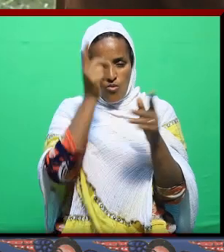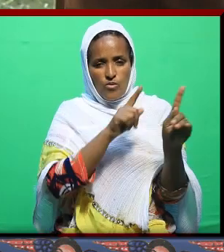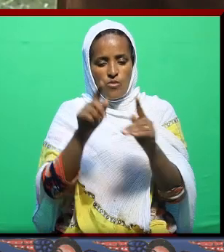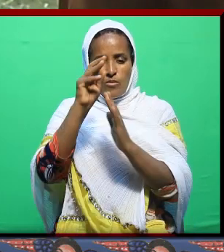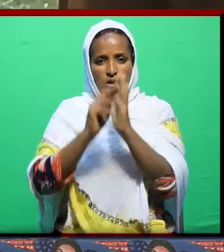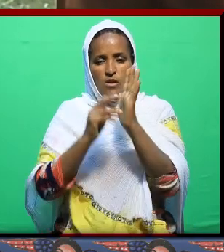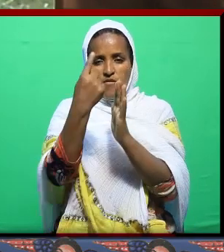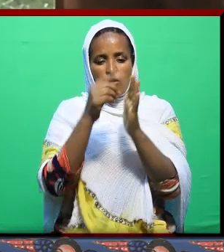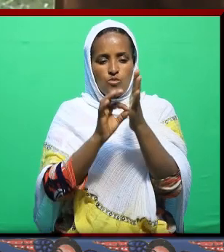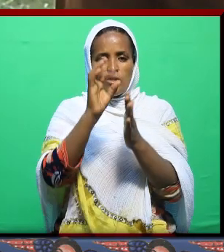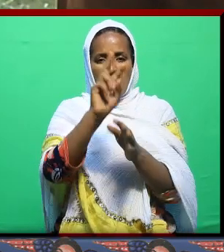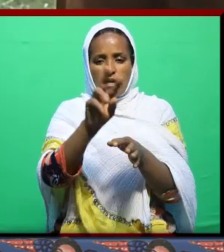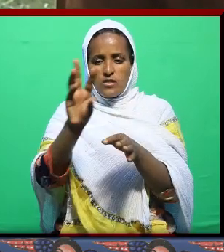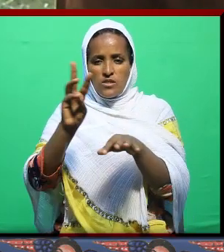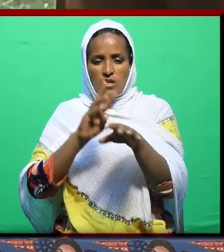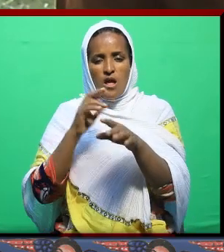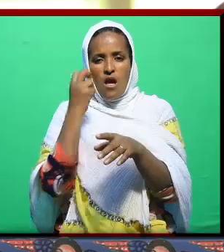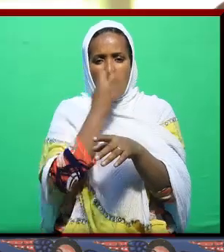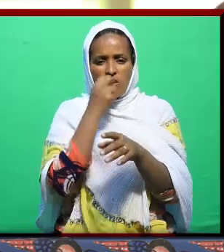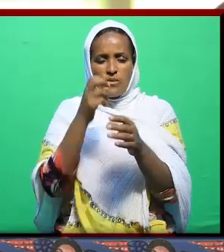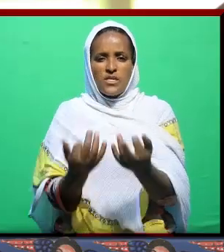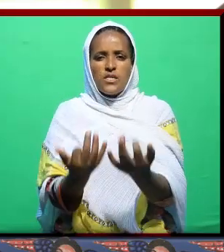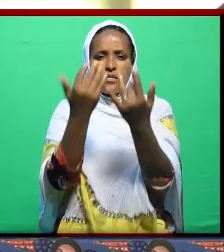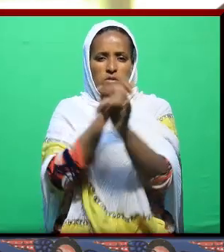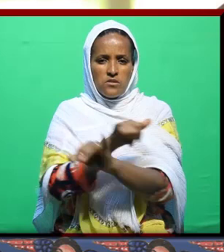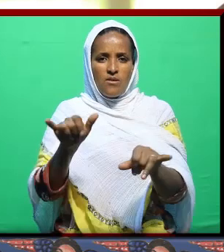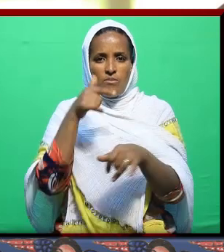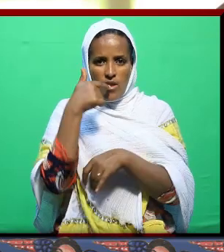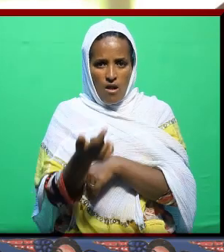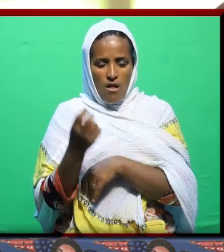ደግሞ በምዕራፍ 1 ቁጥር 26 ሲናገር አንደበት እሳት ነው ይላል